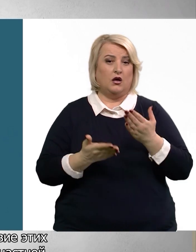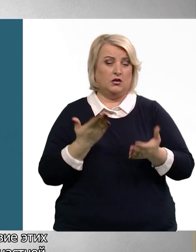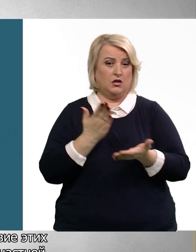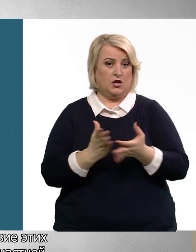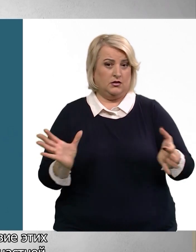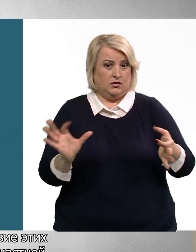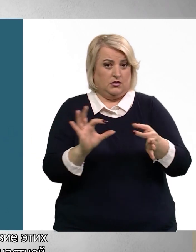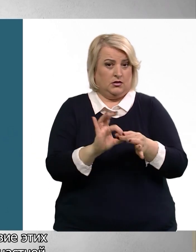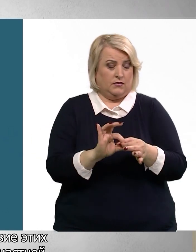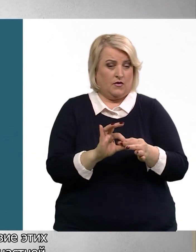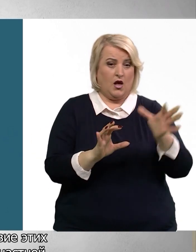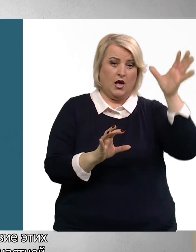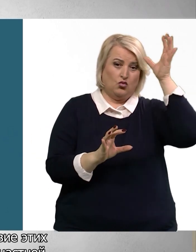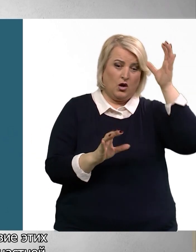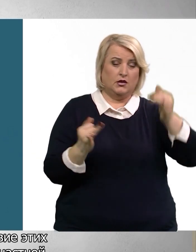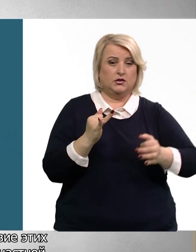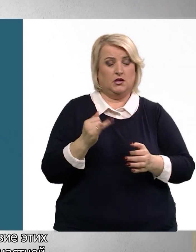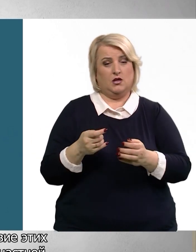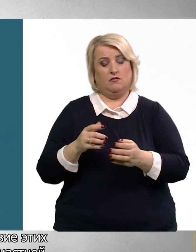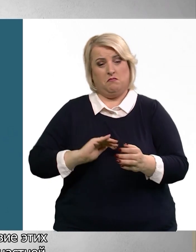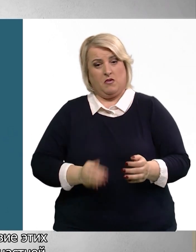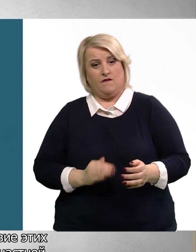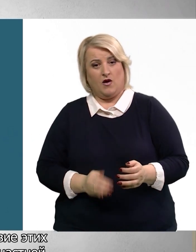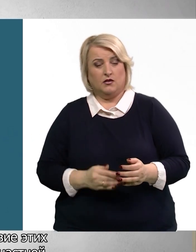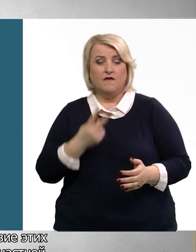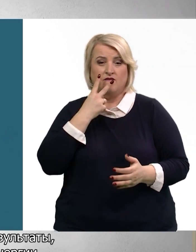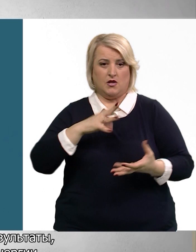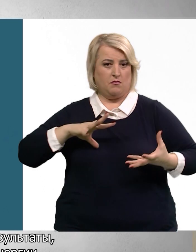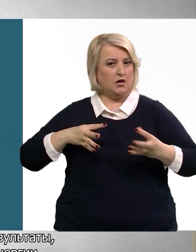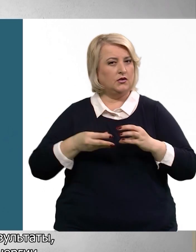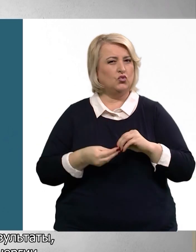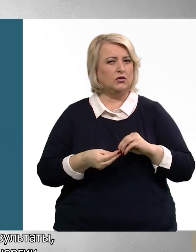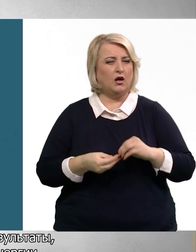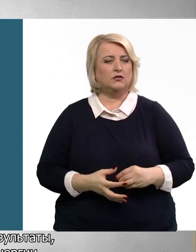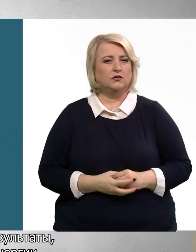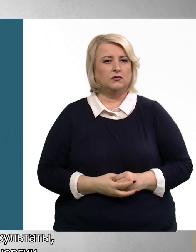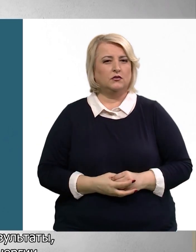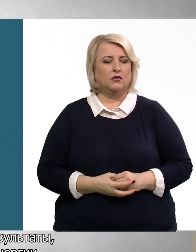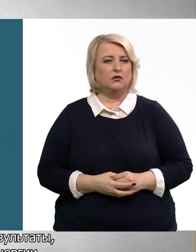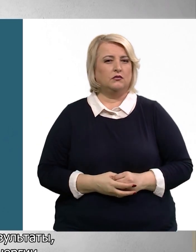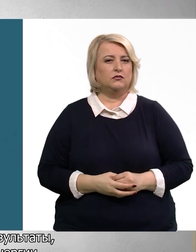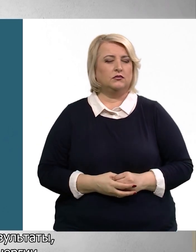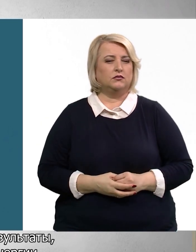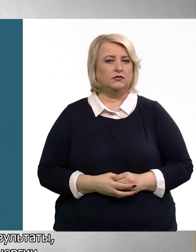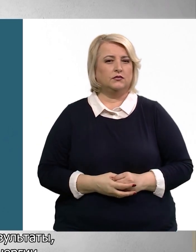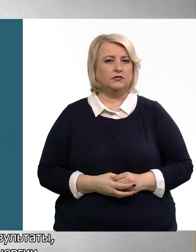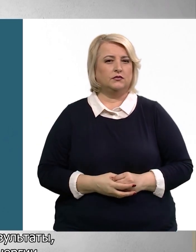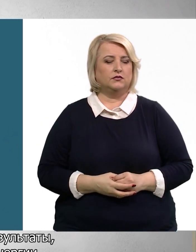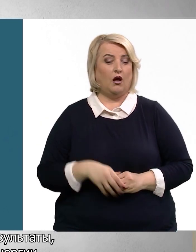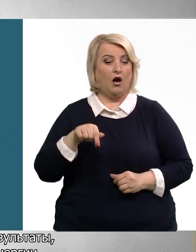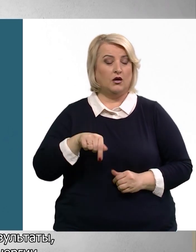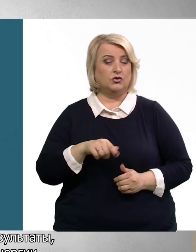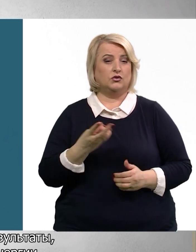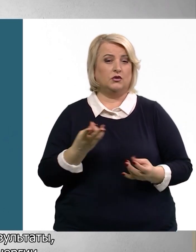creează coeziune între cele două domenii, domeniul educațional și domeniul privat, vedem rezultatele mult mai bune. Deci aici trebuie